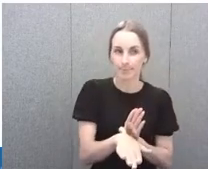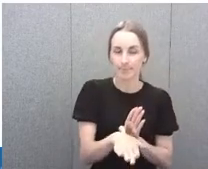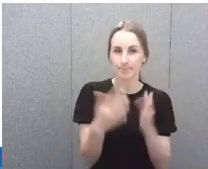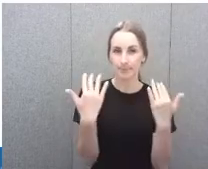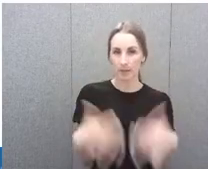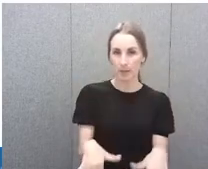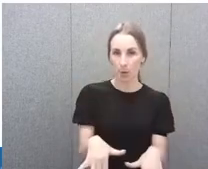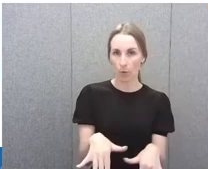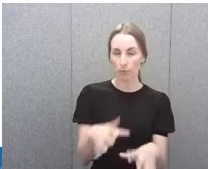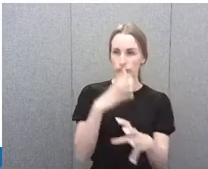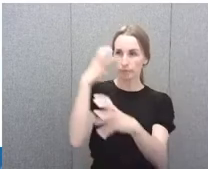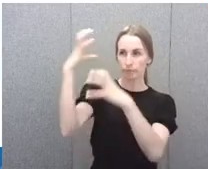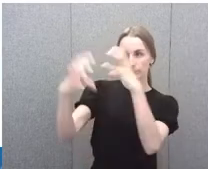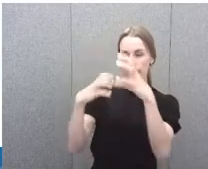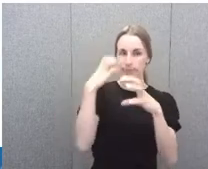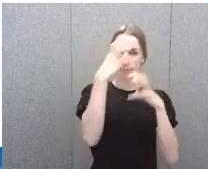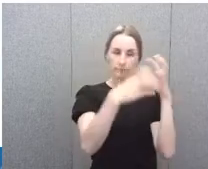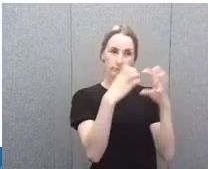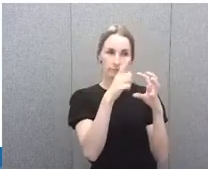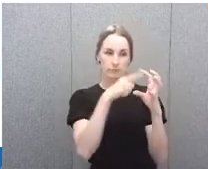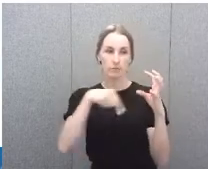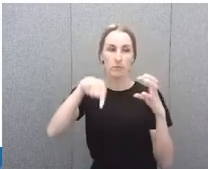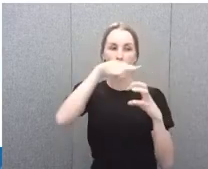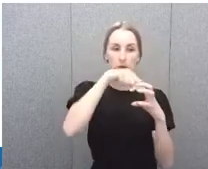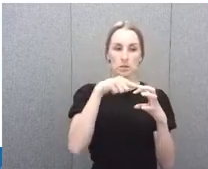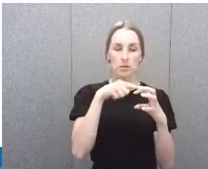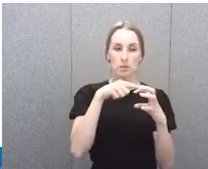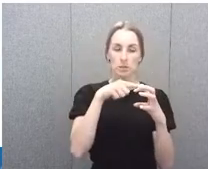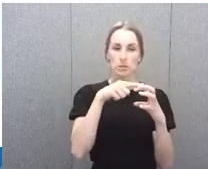перешли этот порог, и